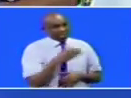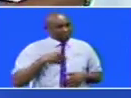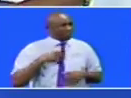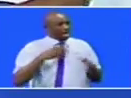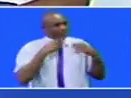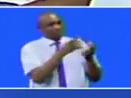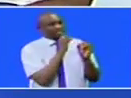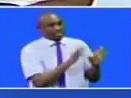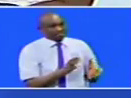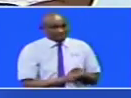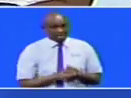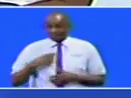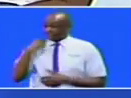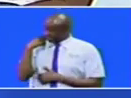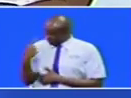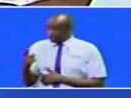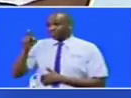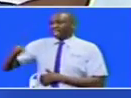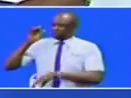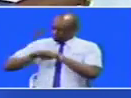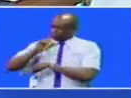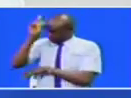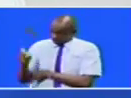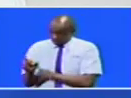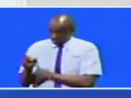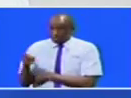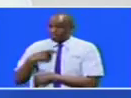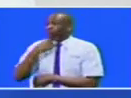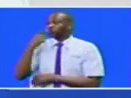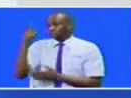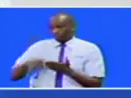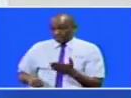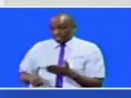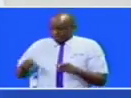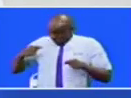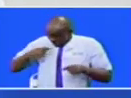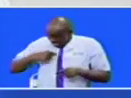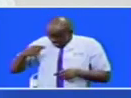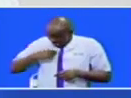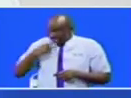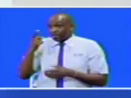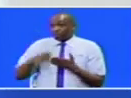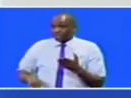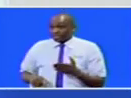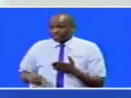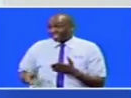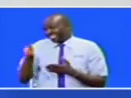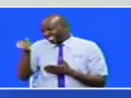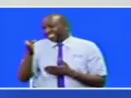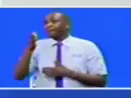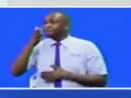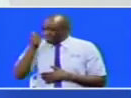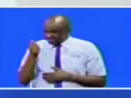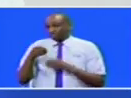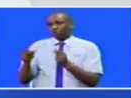nzuri. I can tell you today it's a good question you've asked me, and nataka niseme even me I have acknowledged before it may not be the best